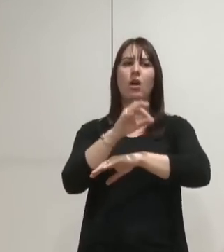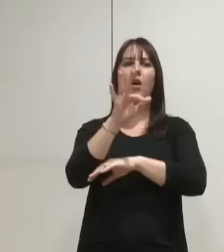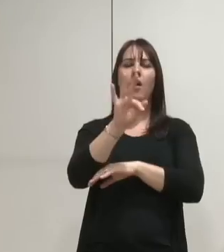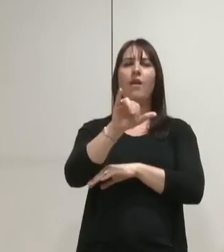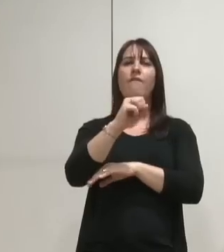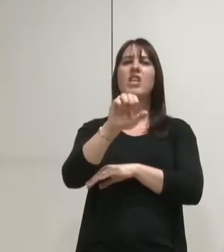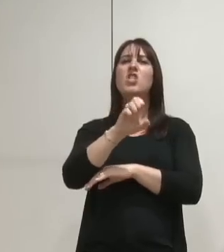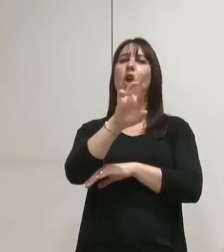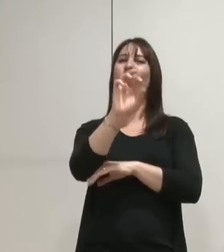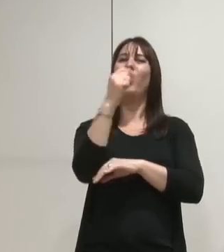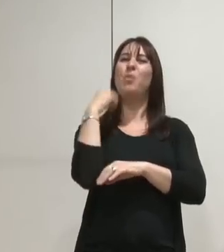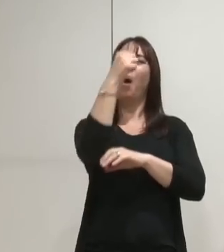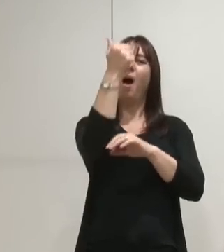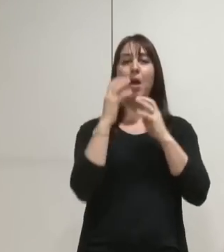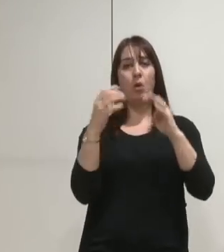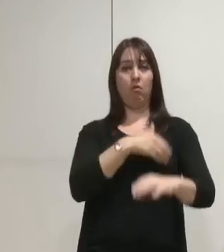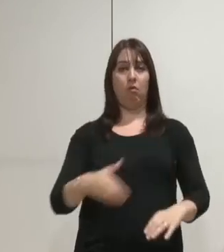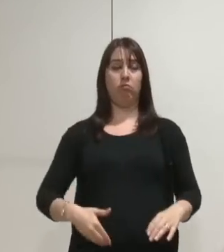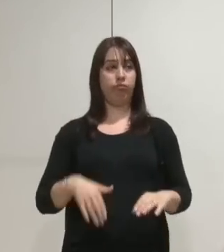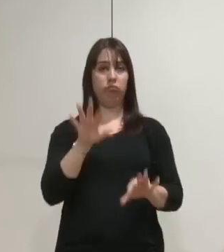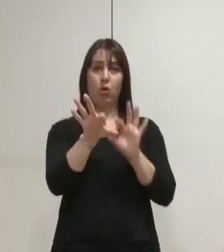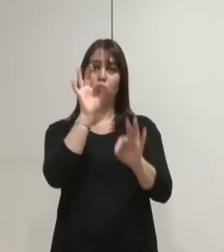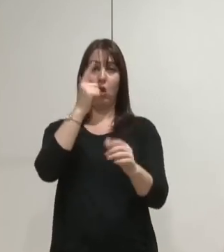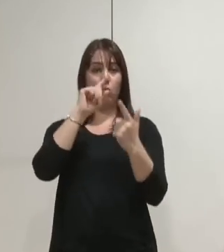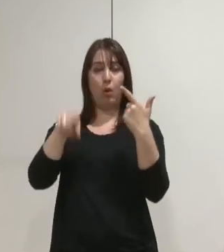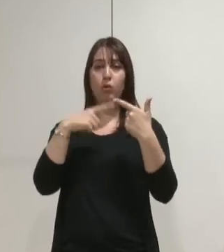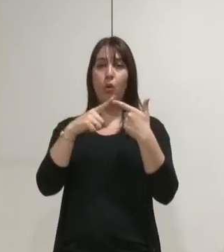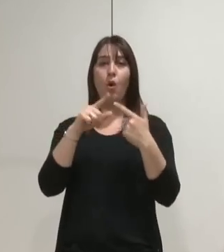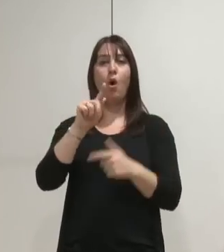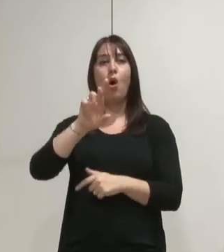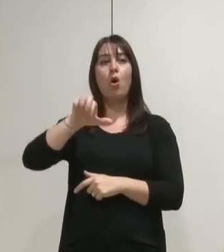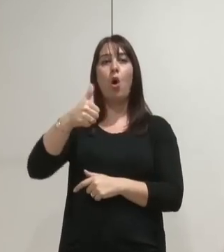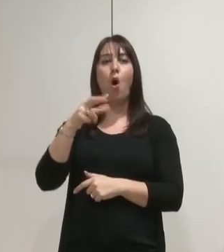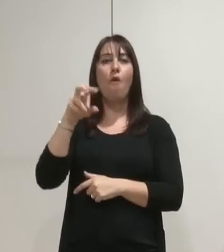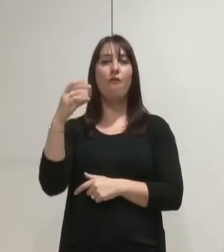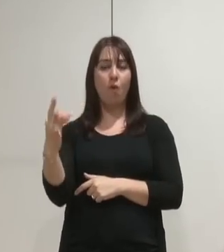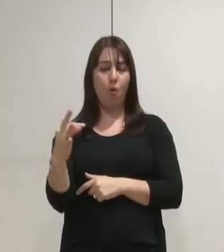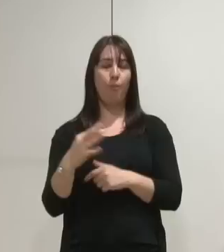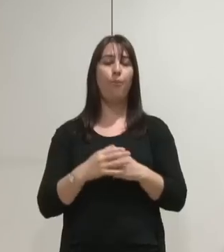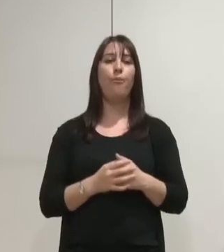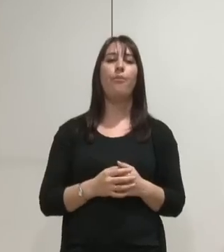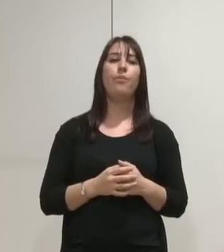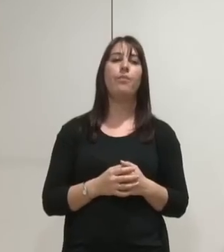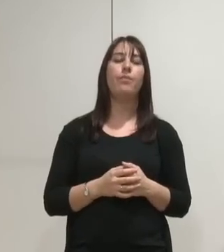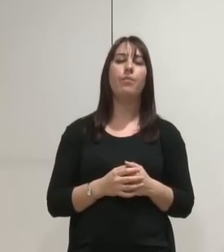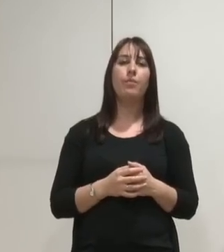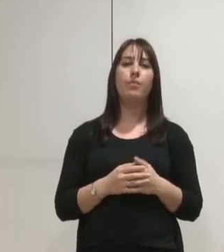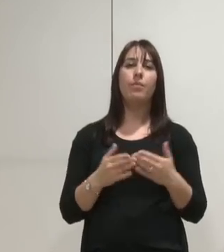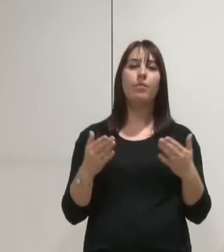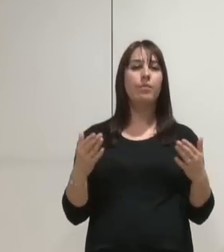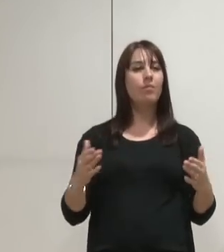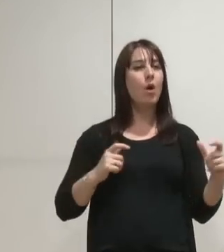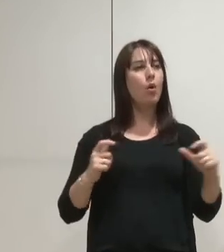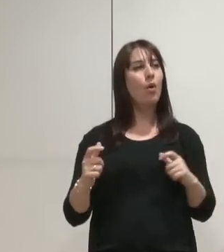fait un autre choix qui était le cabinet grandveau j'entends que notre